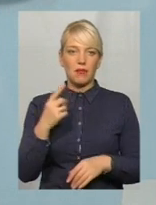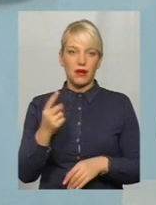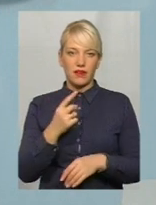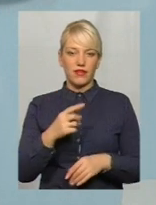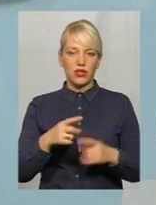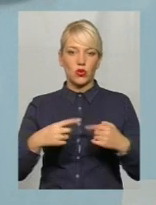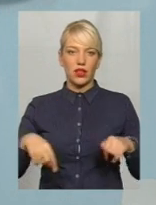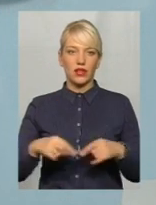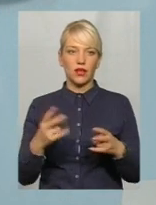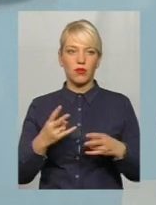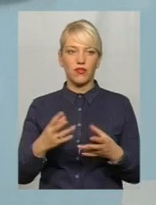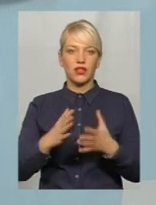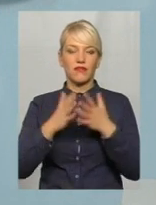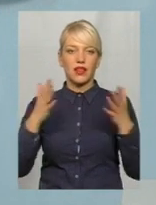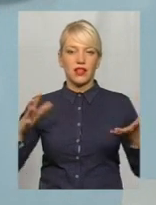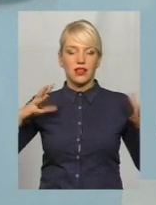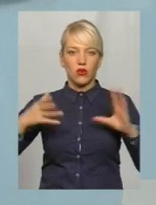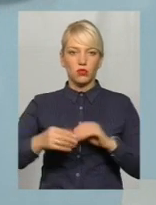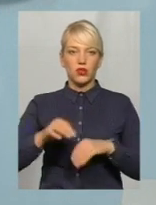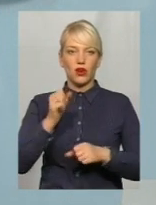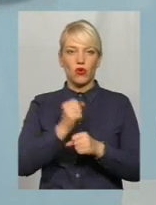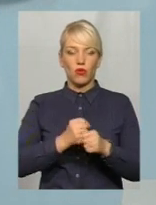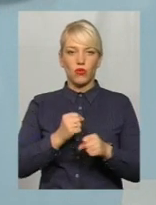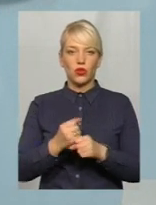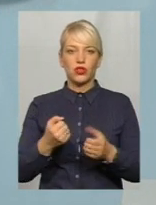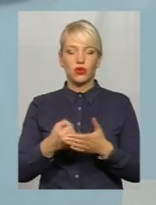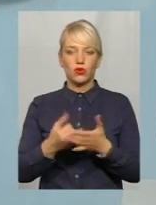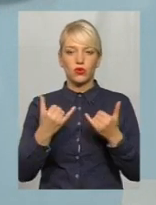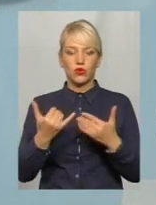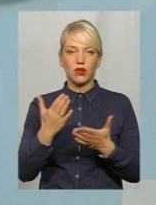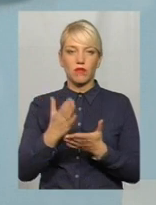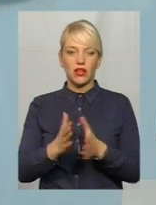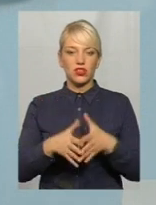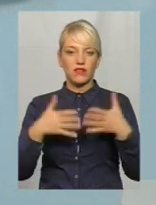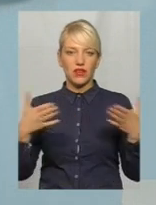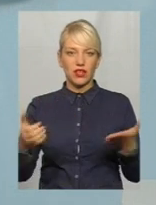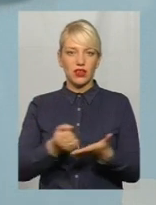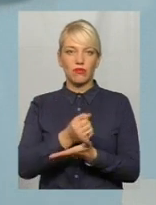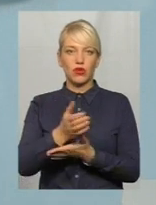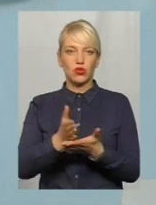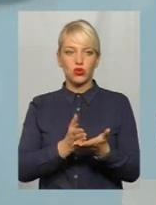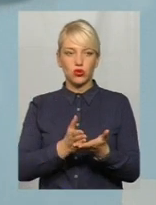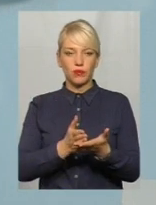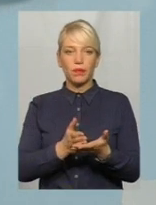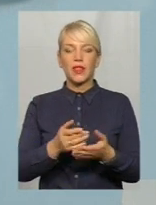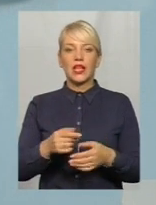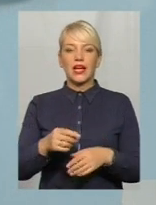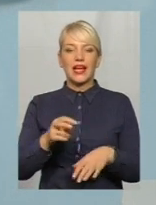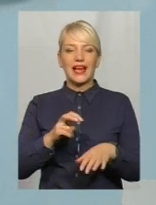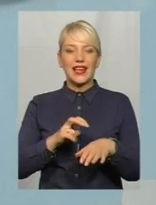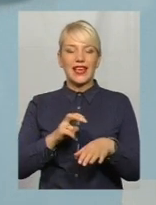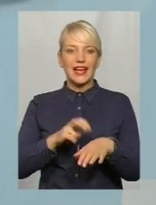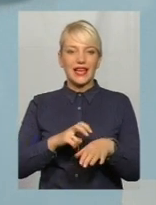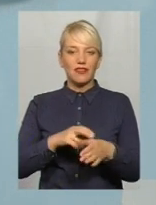має піти великий обсяг роботи. До сьогодні, маючи велику мережу лікарів профільних, як ми говоримо,